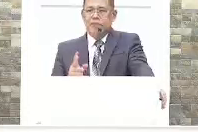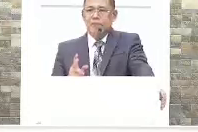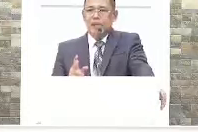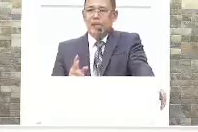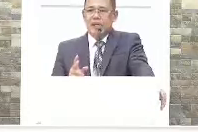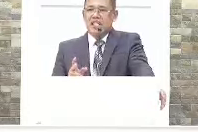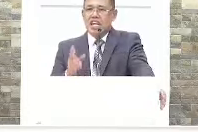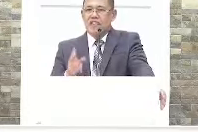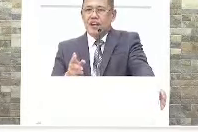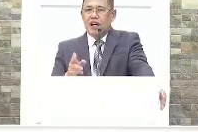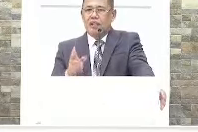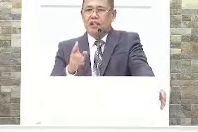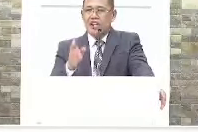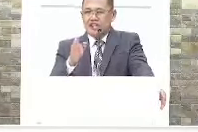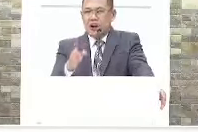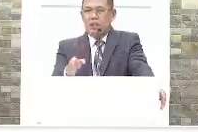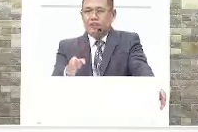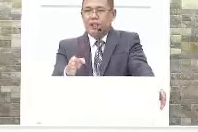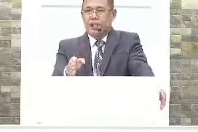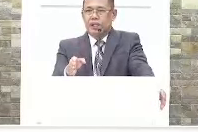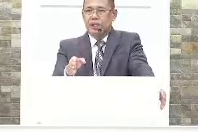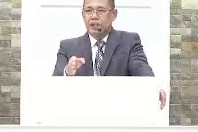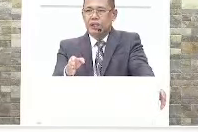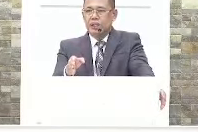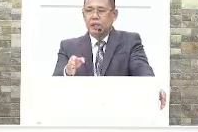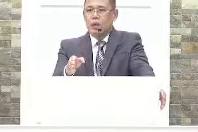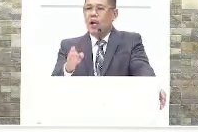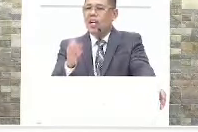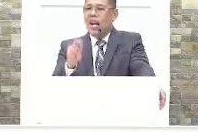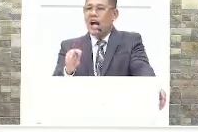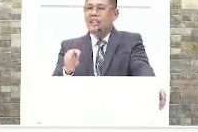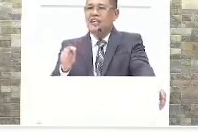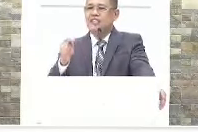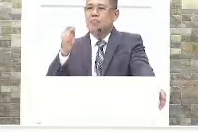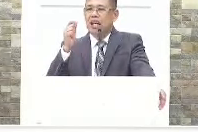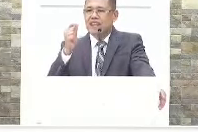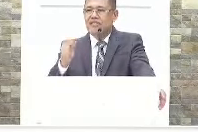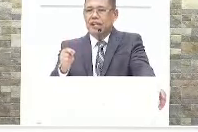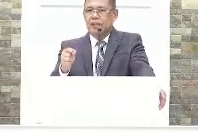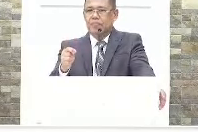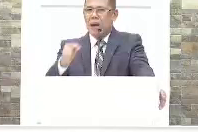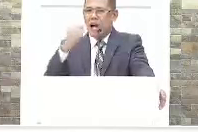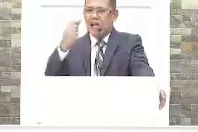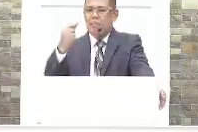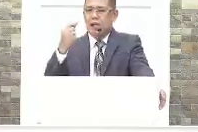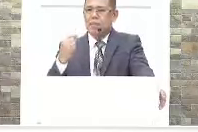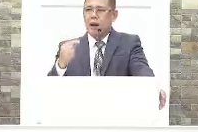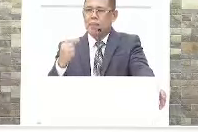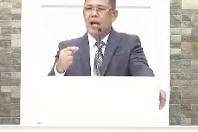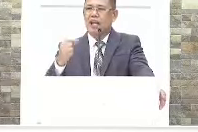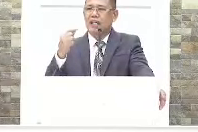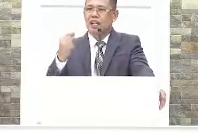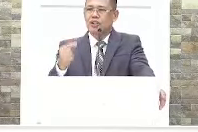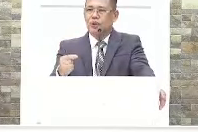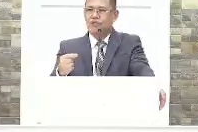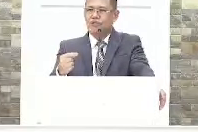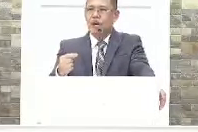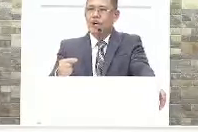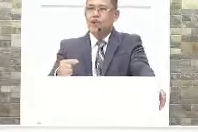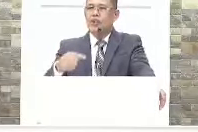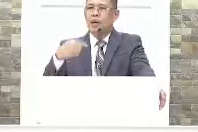ba giving our tights and offering Why God is blessing Bakit pinagpapala ng